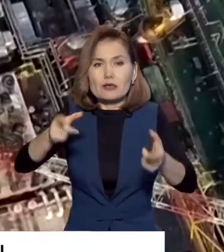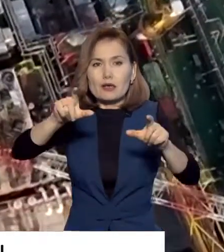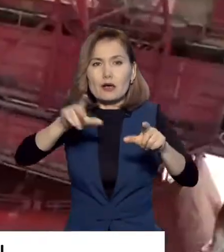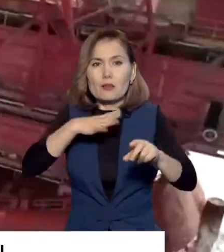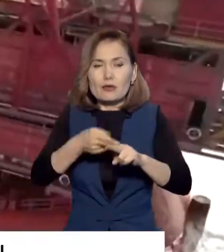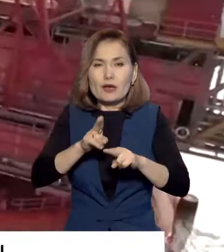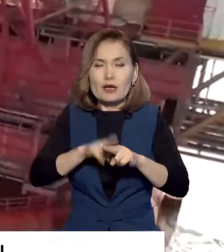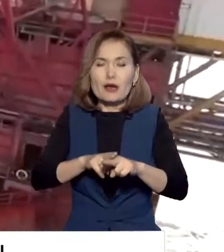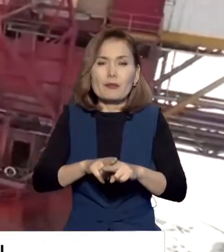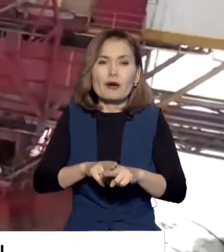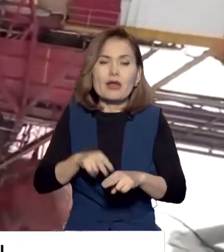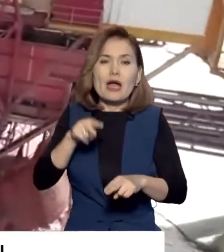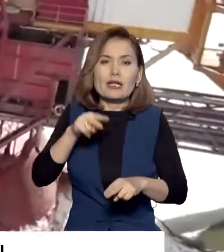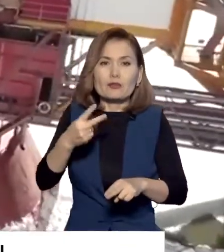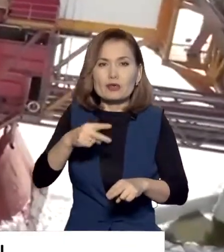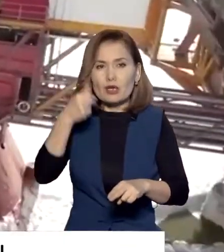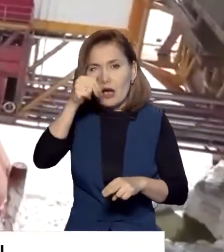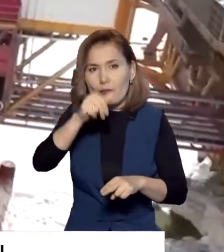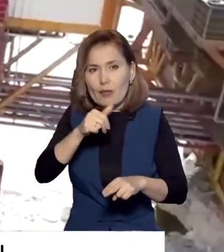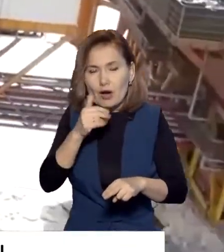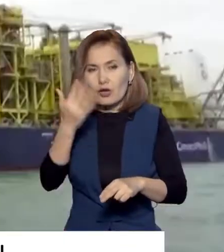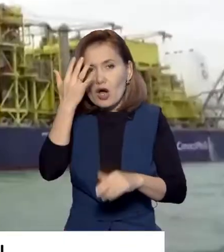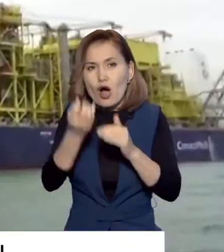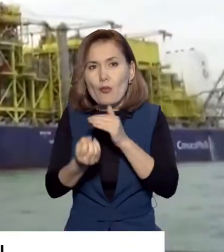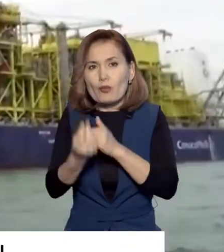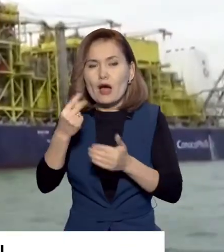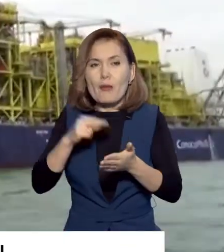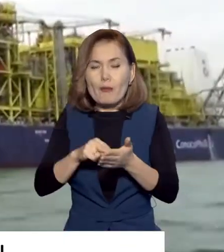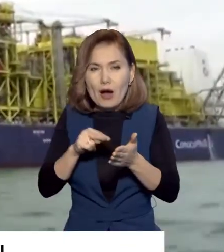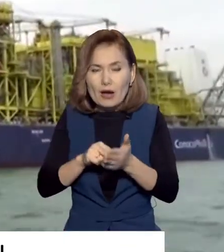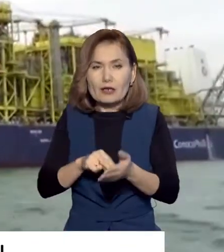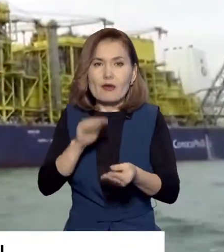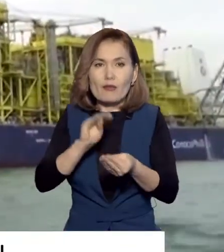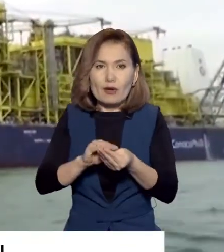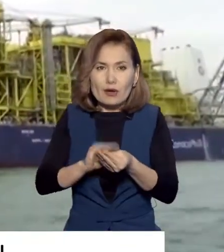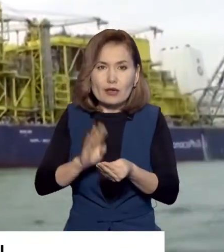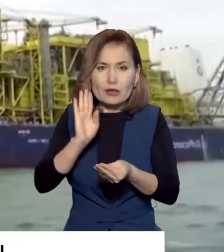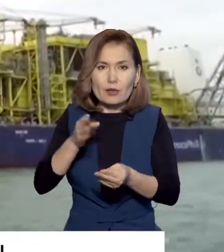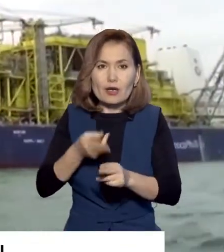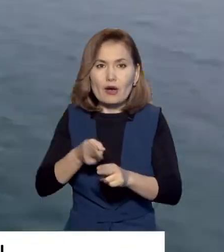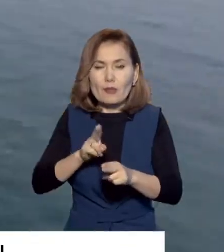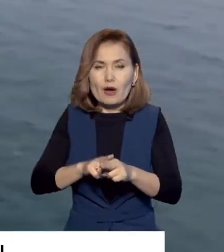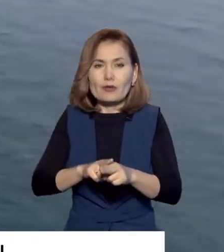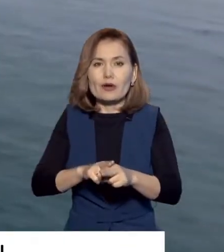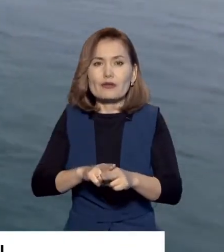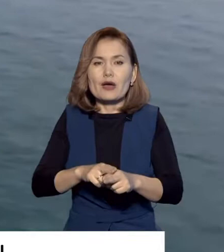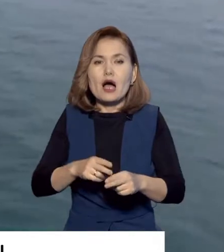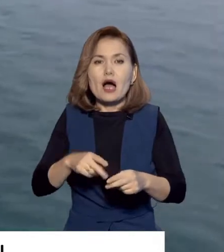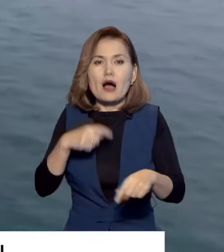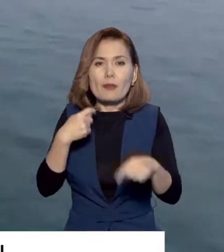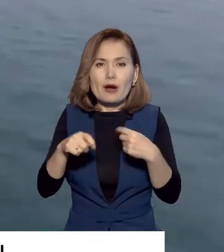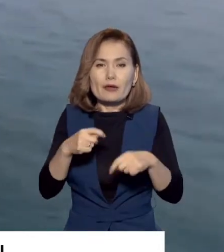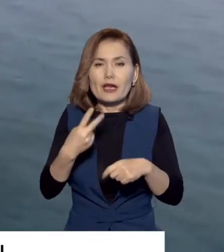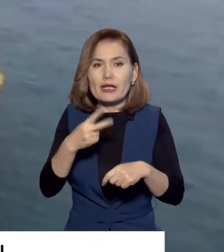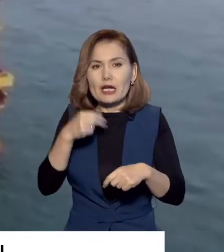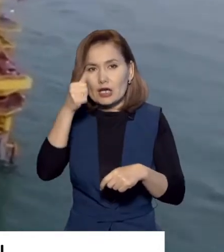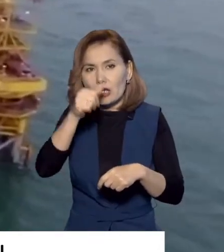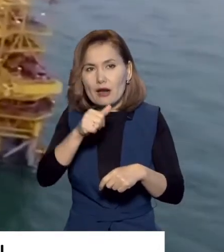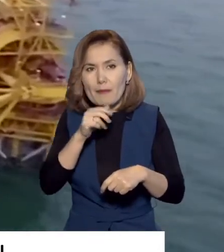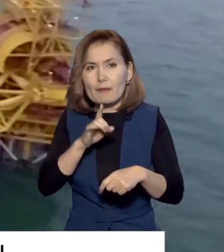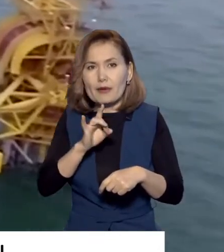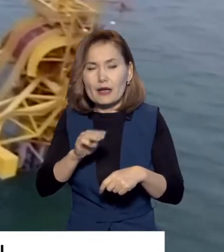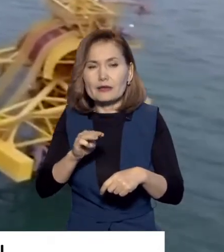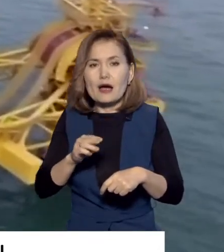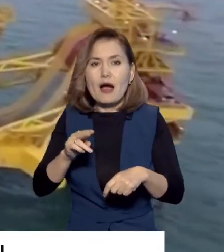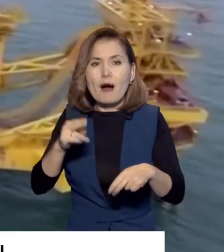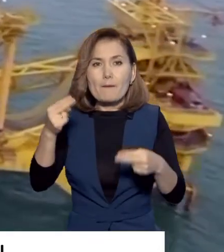сарапшылар жыл соңына таман мұнай бағасы қазіргі деңгейде сақталатынын болжап отыр. Ал Goldman Sachs алдағы 2 жылда бренд маркасының